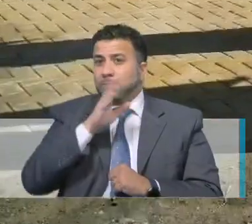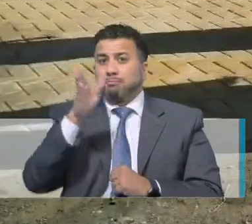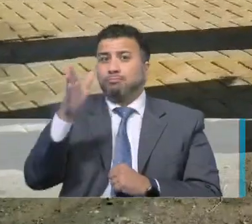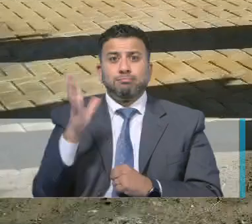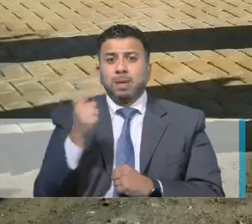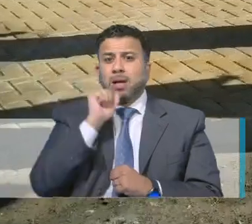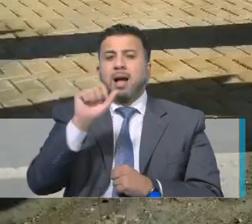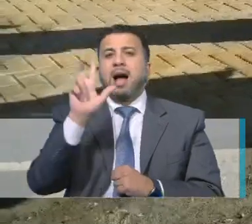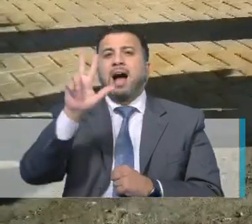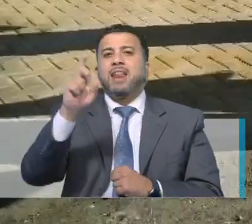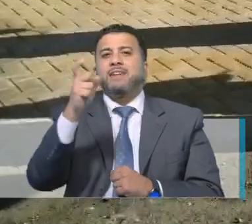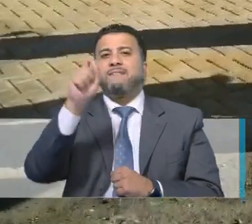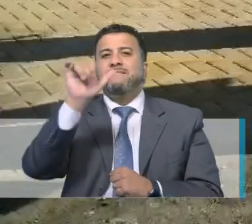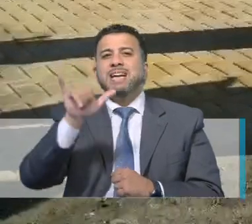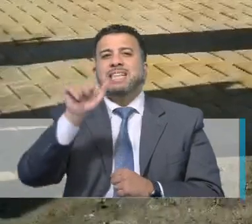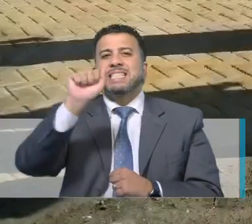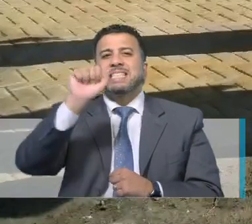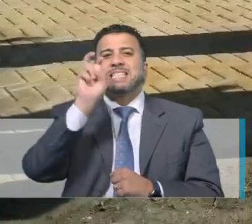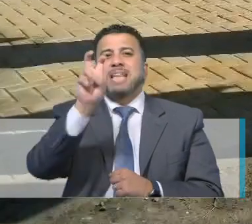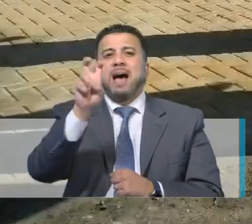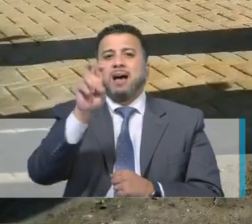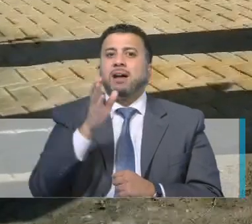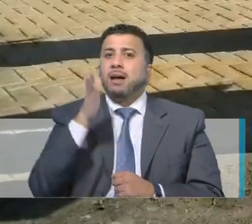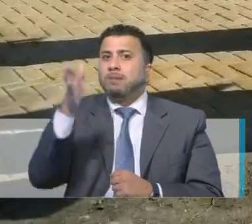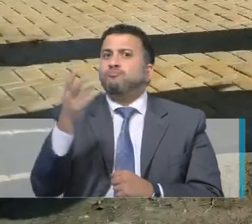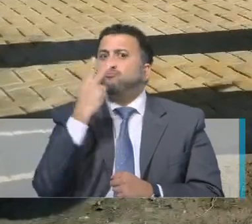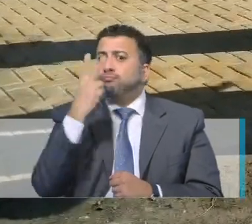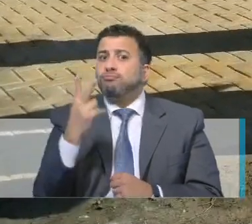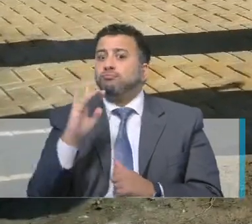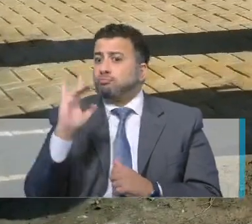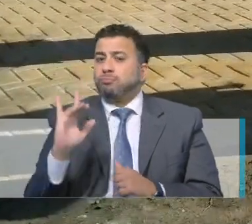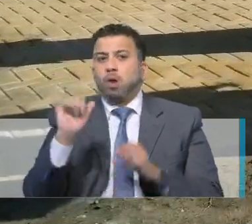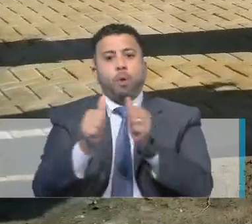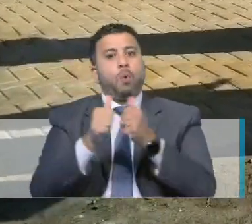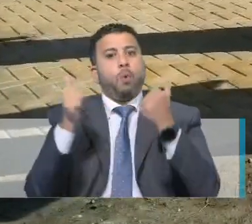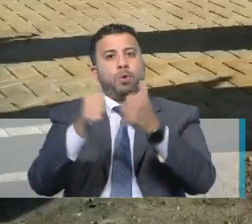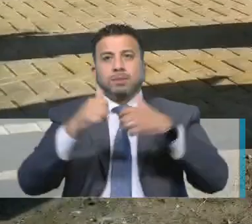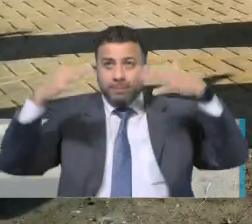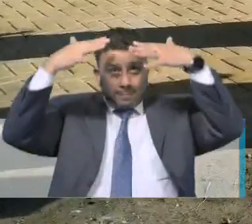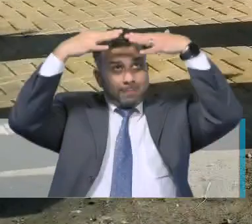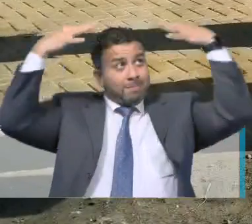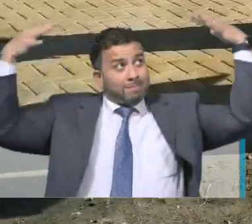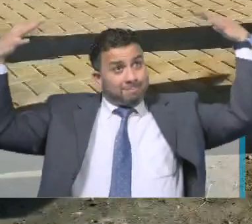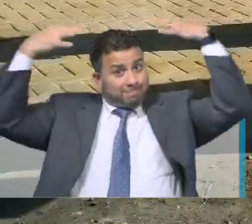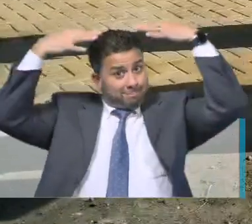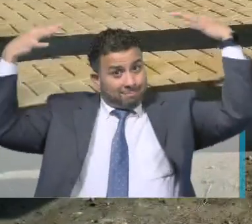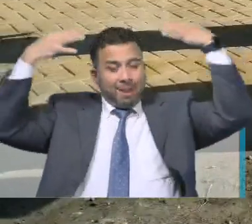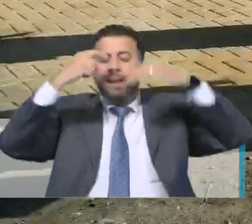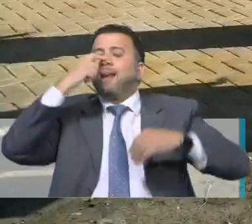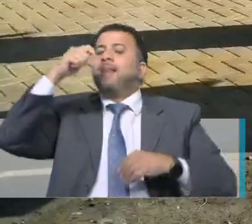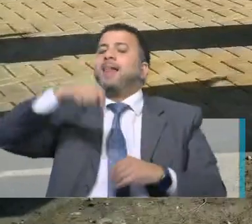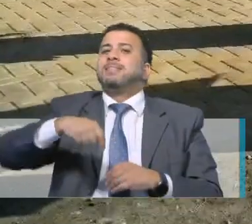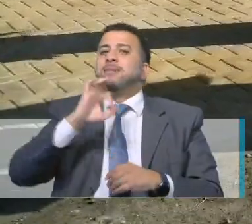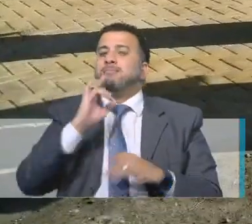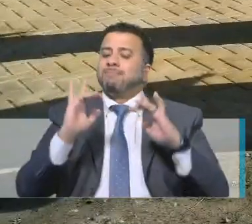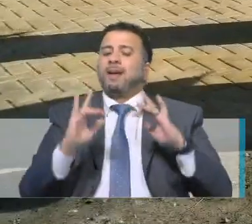الى سد الفيص وتفقد المكان موجها باضافه جلسات عائليه مضلله تتضمن جميع مستلزمات